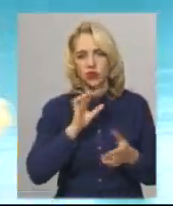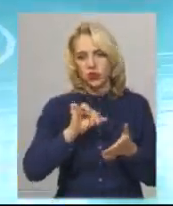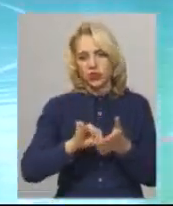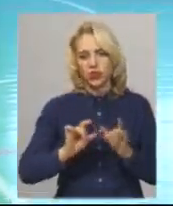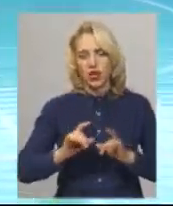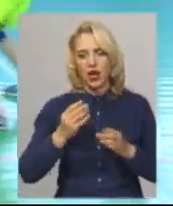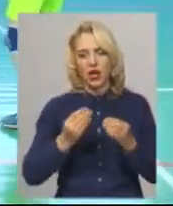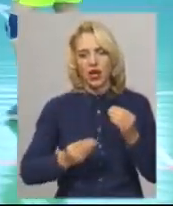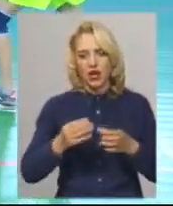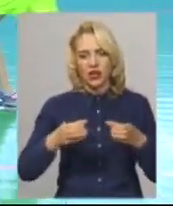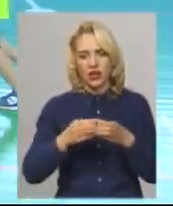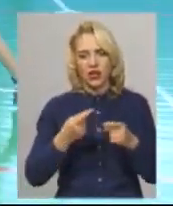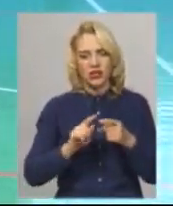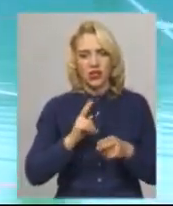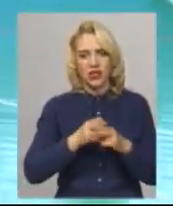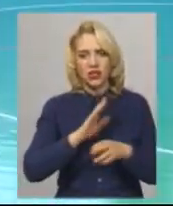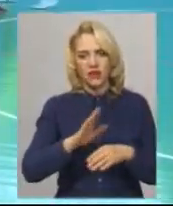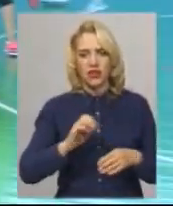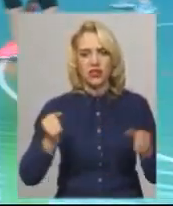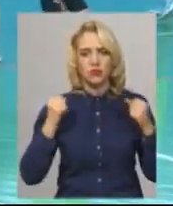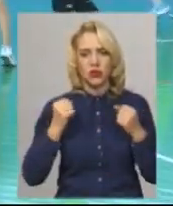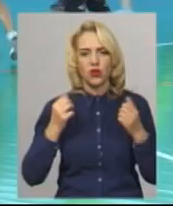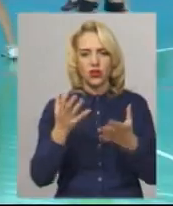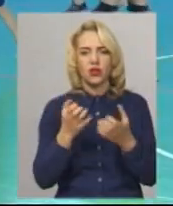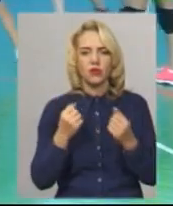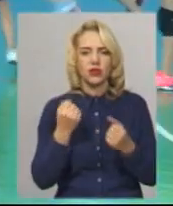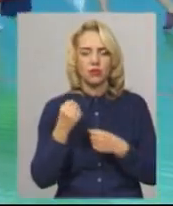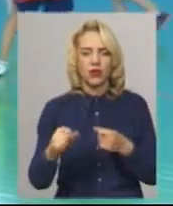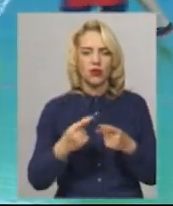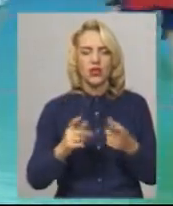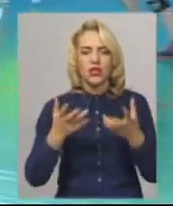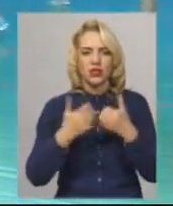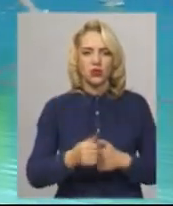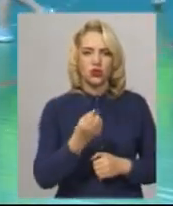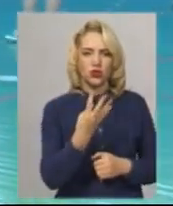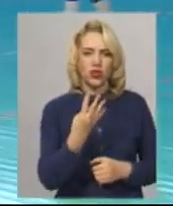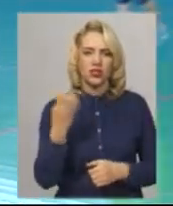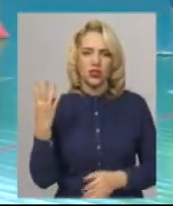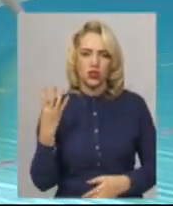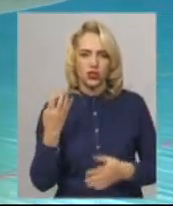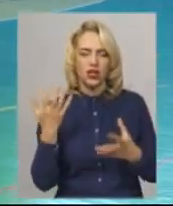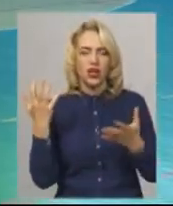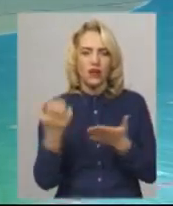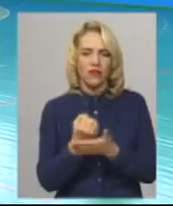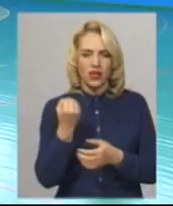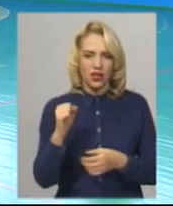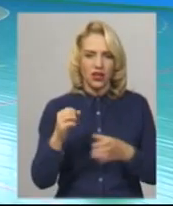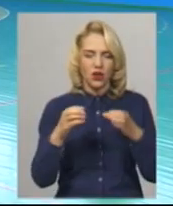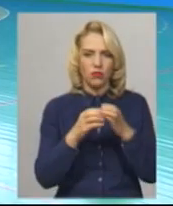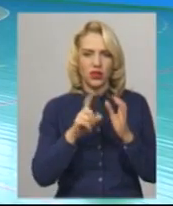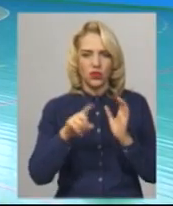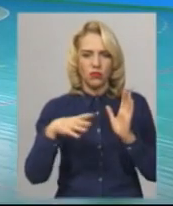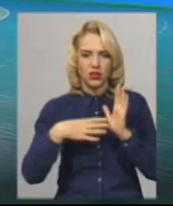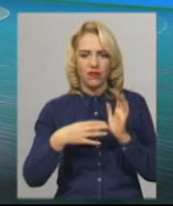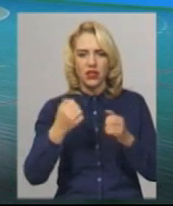складі команди. Це все не завадило спортсменкам отримати перемогу. За рахунком 14-4 виграли у команди НВК номер 9. На жаль, того